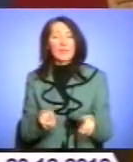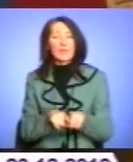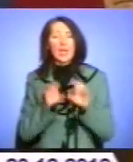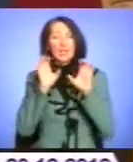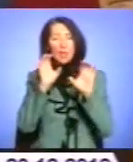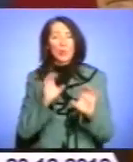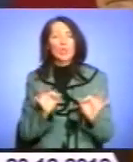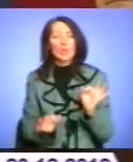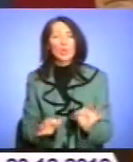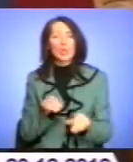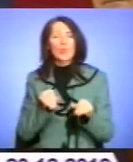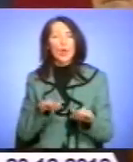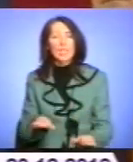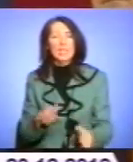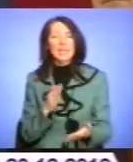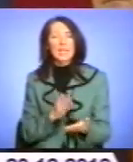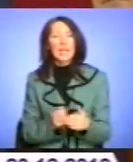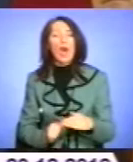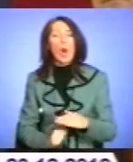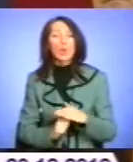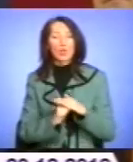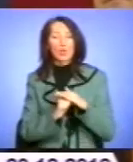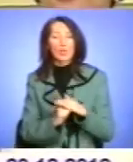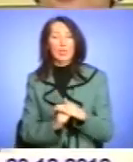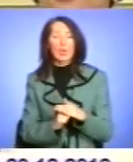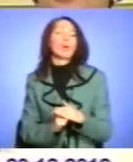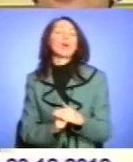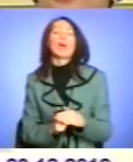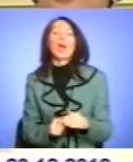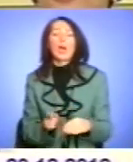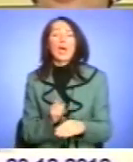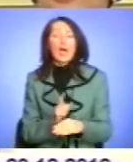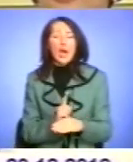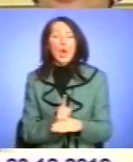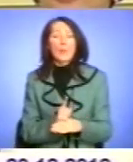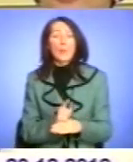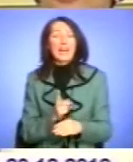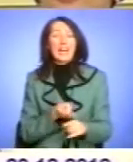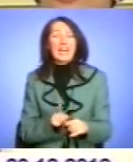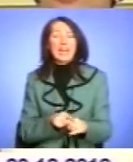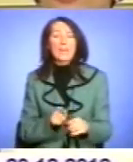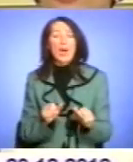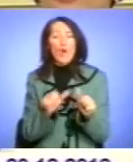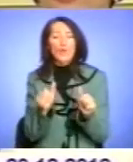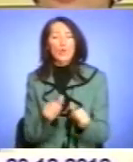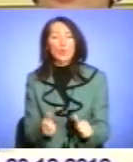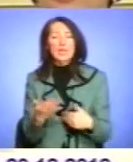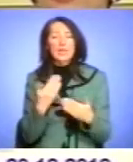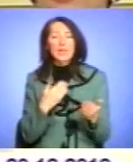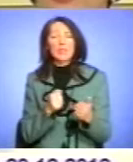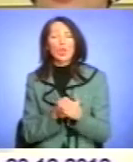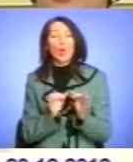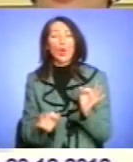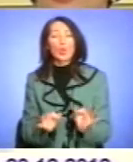законність судового рішення є основними критеріями, за якими формується ставлення до судової